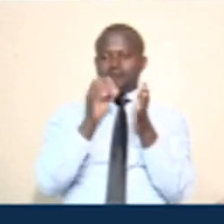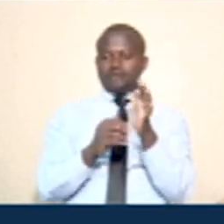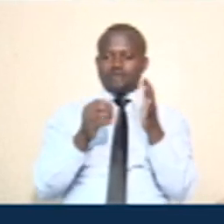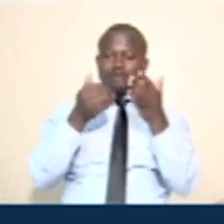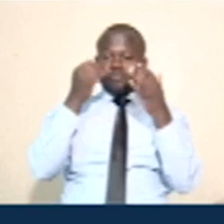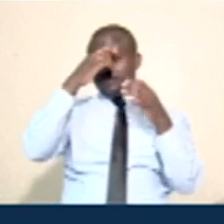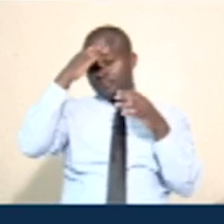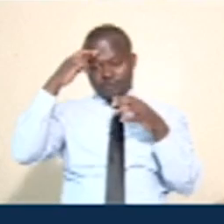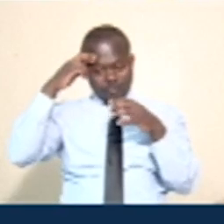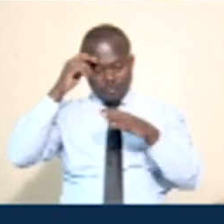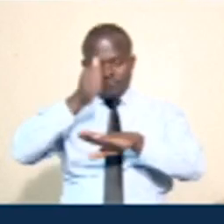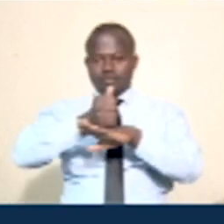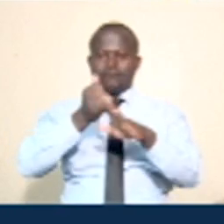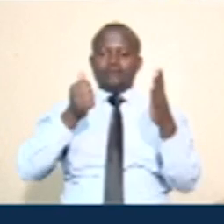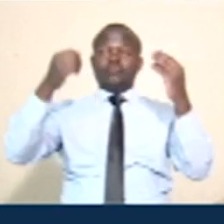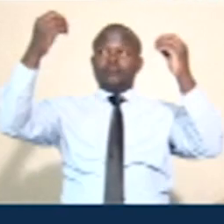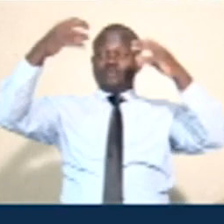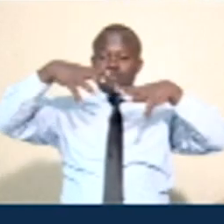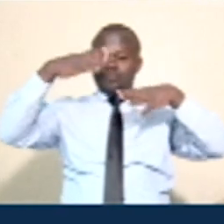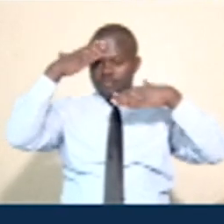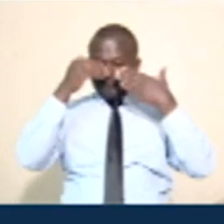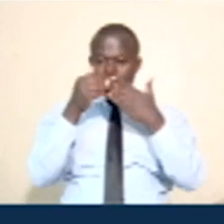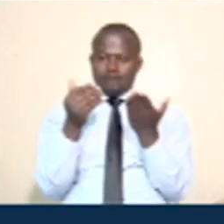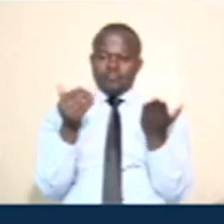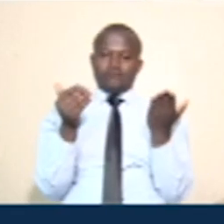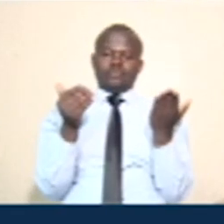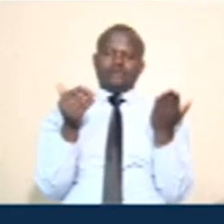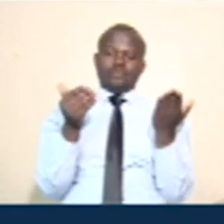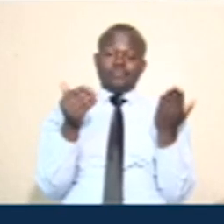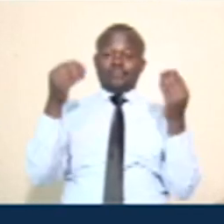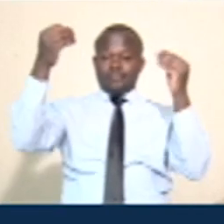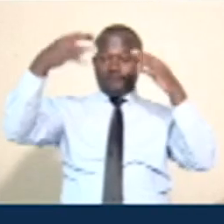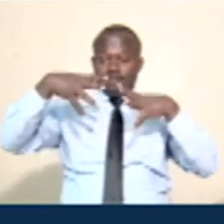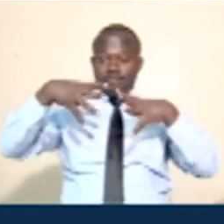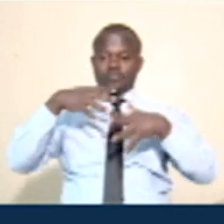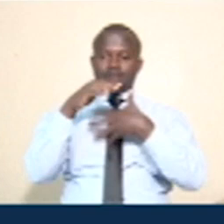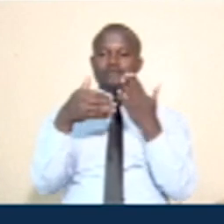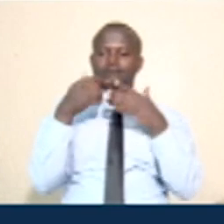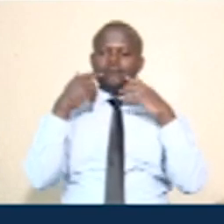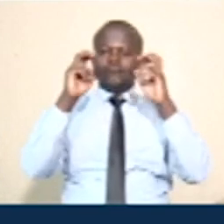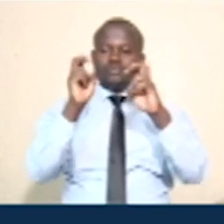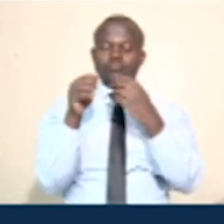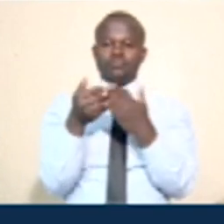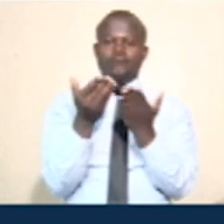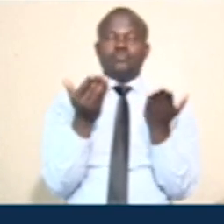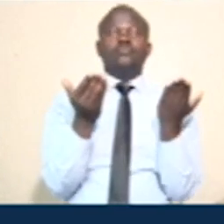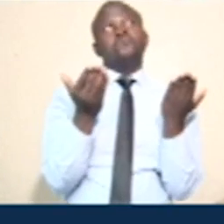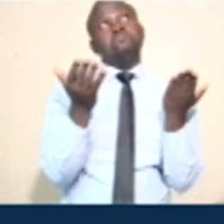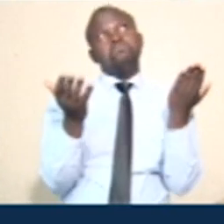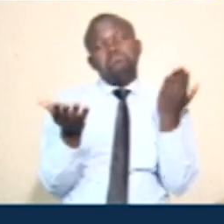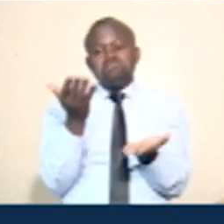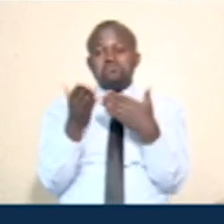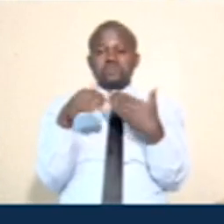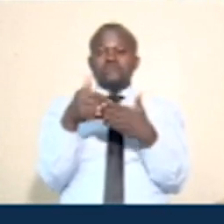niwe mpamvu bahize bashyiraho amatara kugira ngo nyine ayimurikire baravuga rero bati usibye no